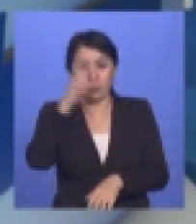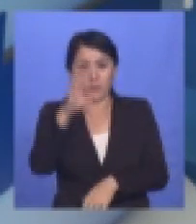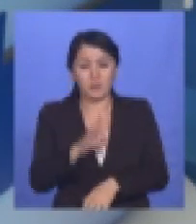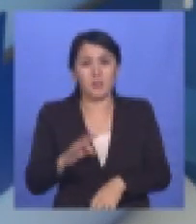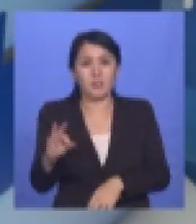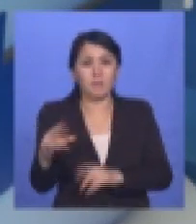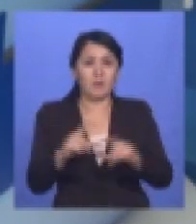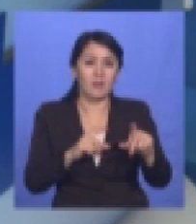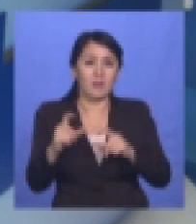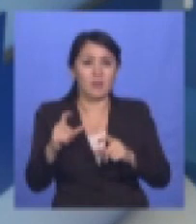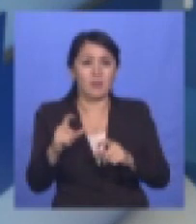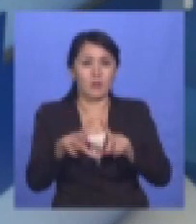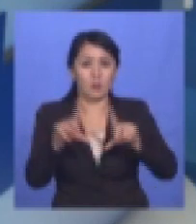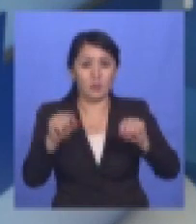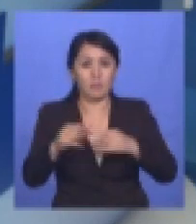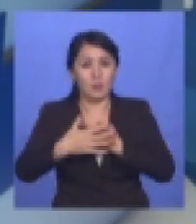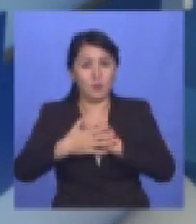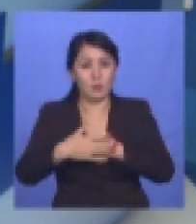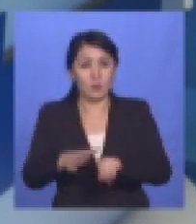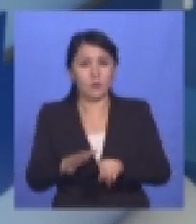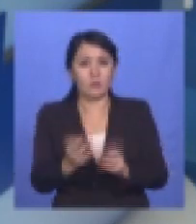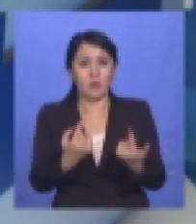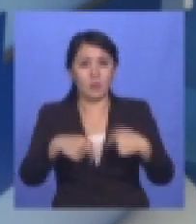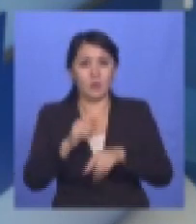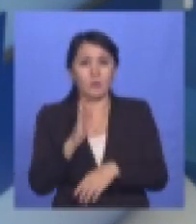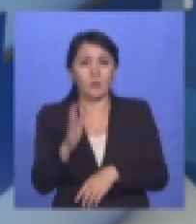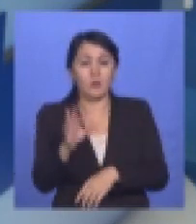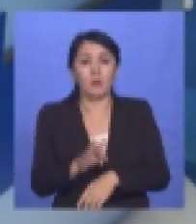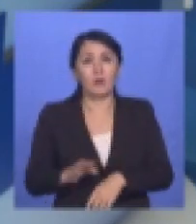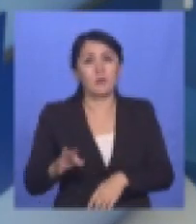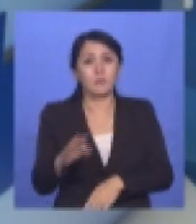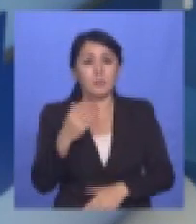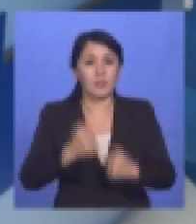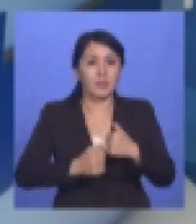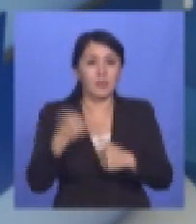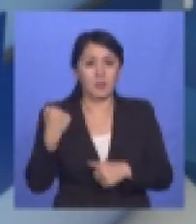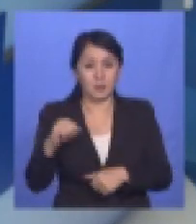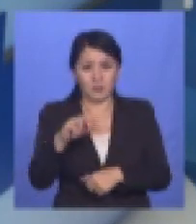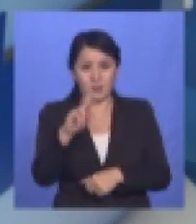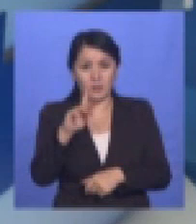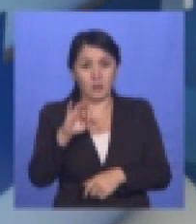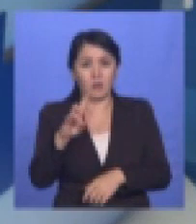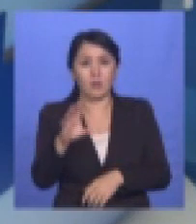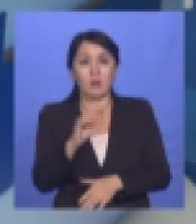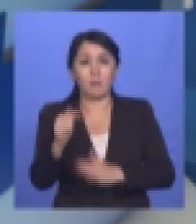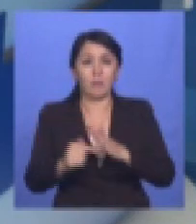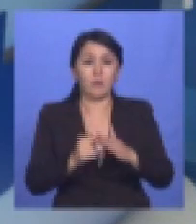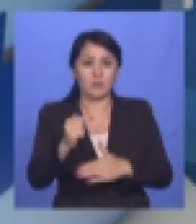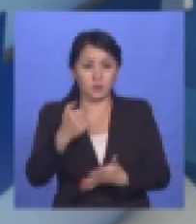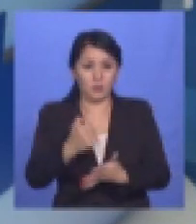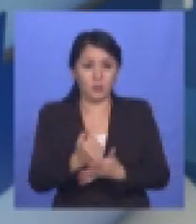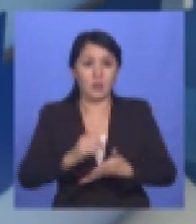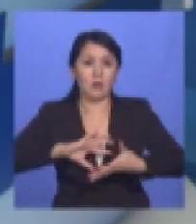Қазақстан облыстық шахмат федерациясының тұсауы кесіліп, турнир ұйымдастырылды. Облыстық сайыстың жеңімпазы Түркістан қаласында өтетін